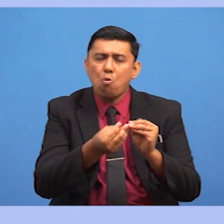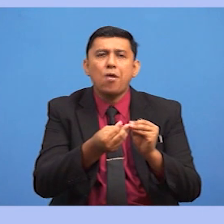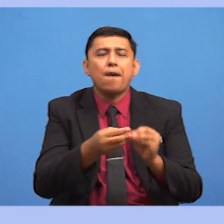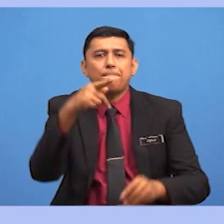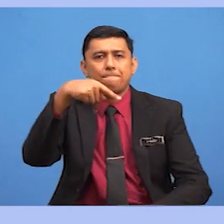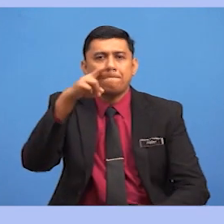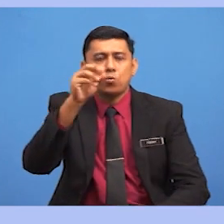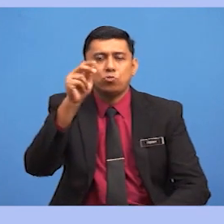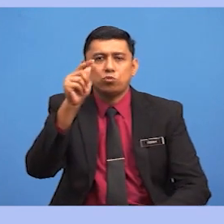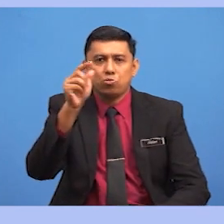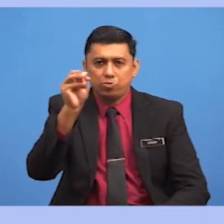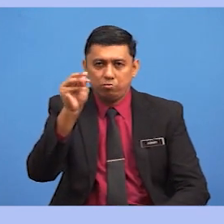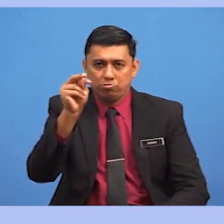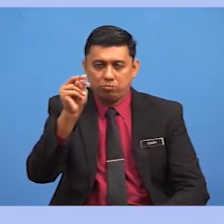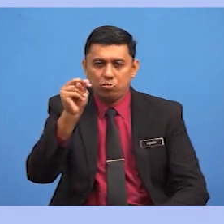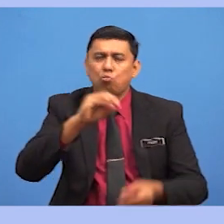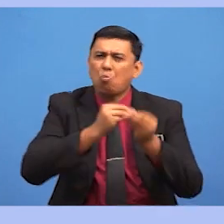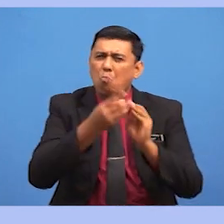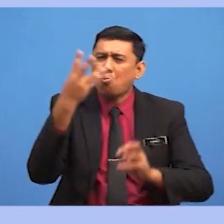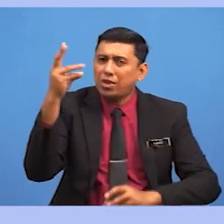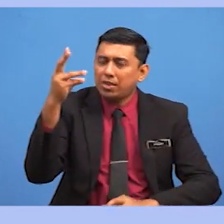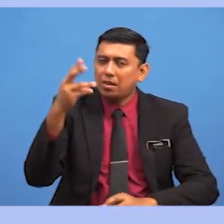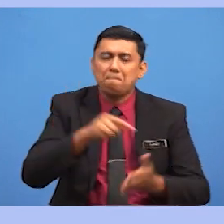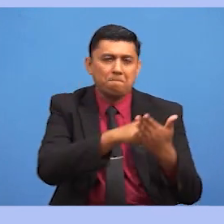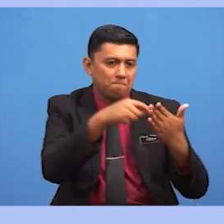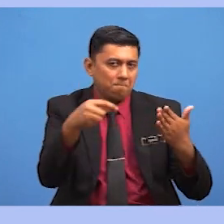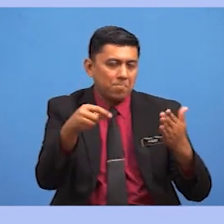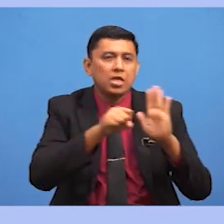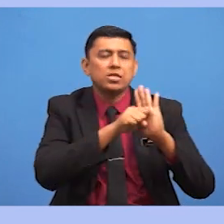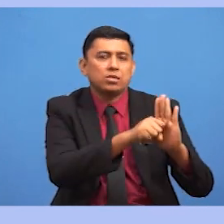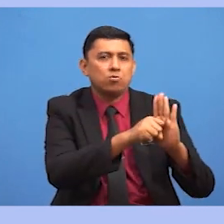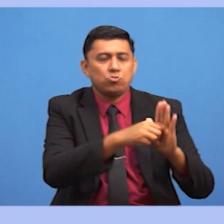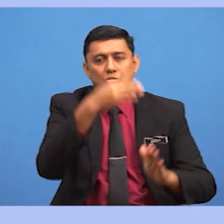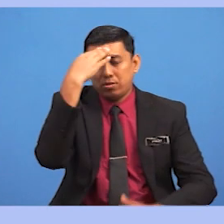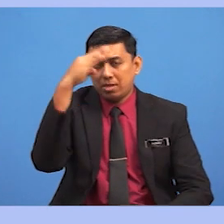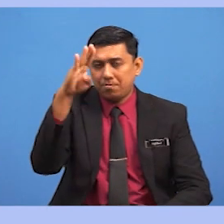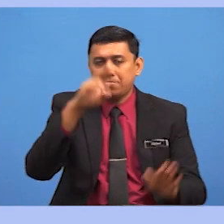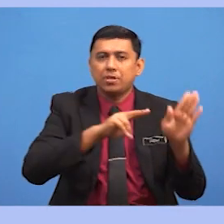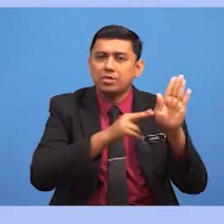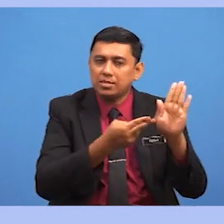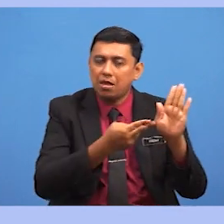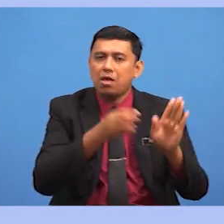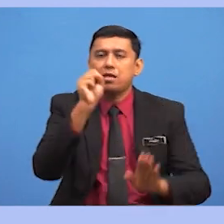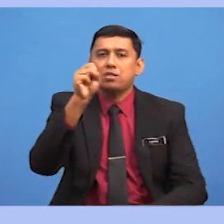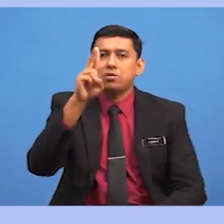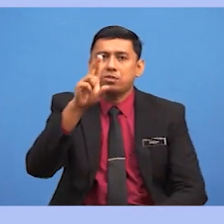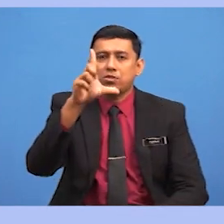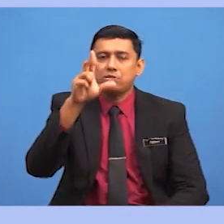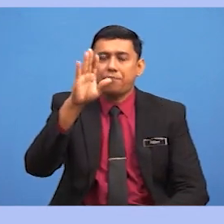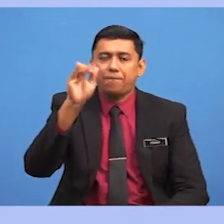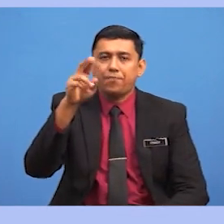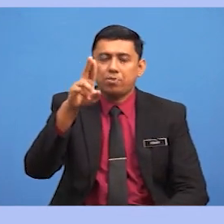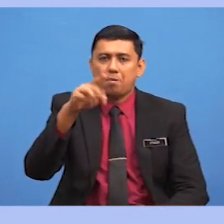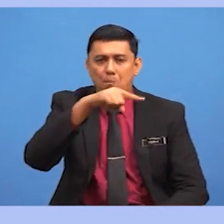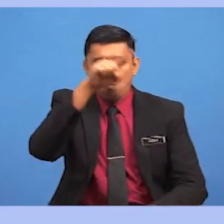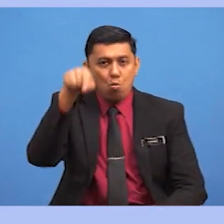protonnya iaitu 16. Mulakan dengan menulis simbol bagi unsur sulfur di dalam bulatan